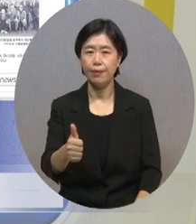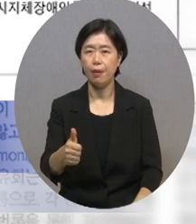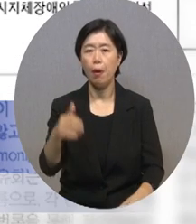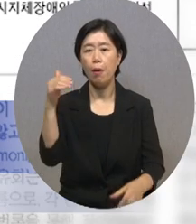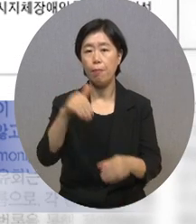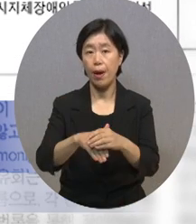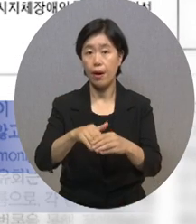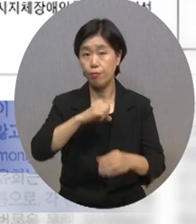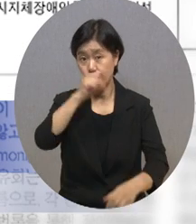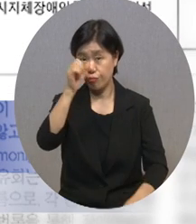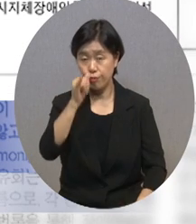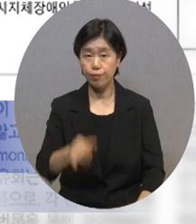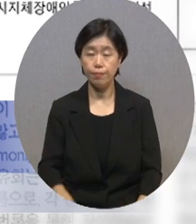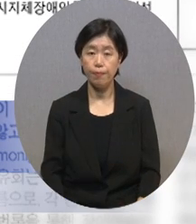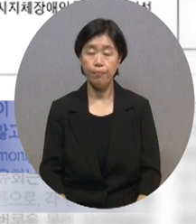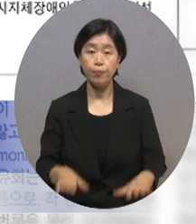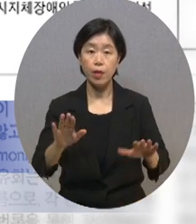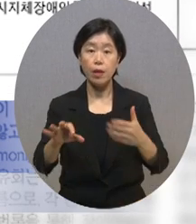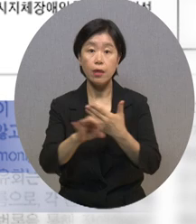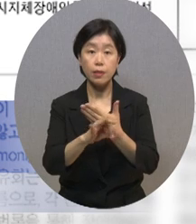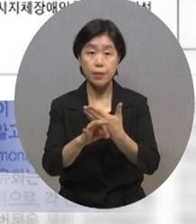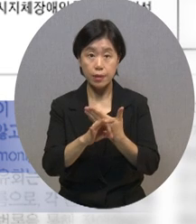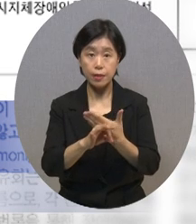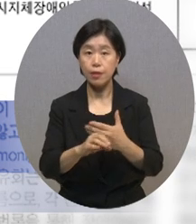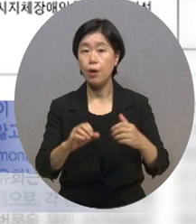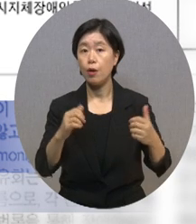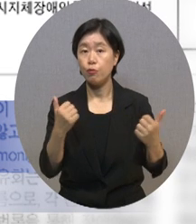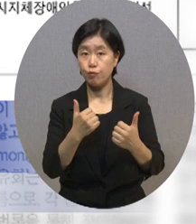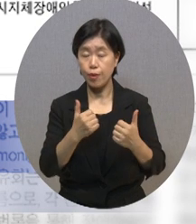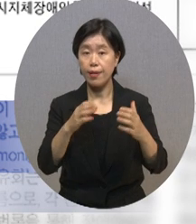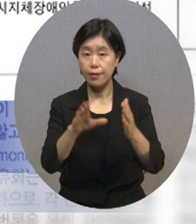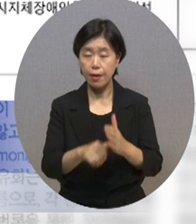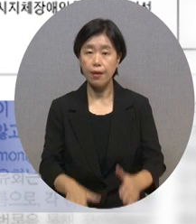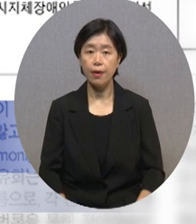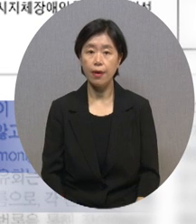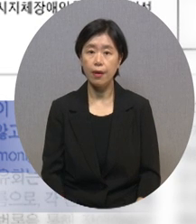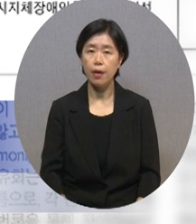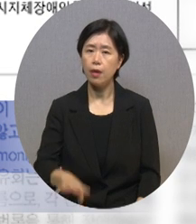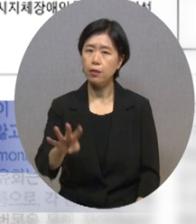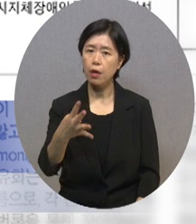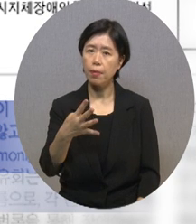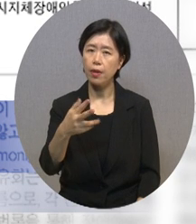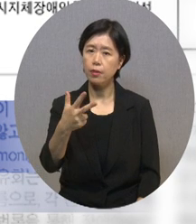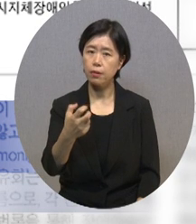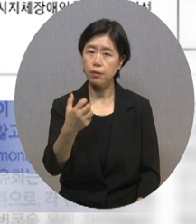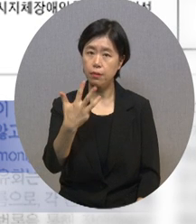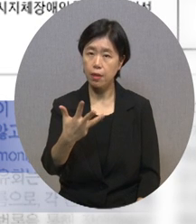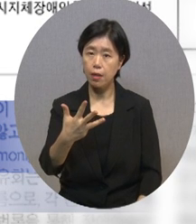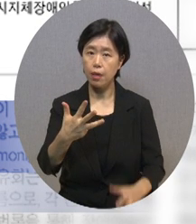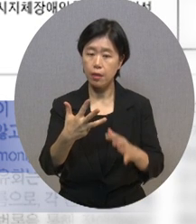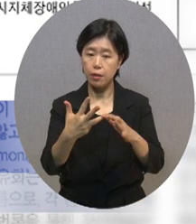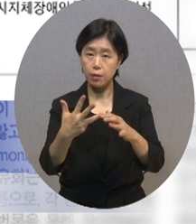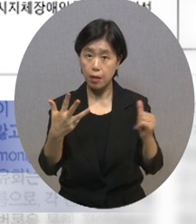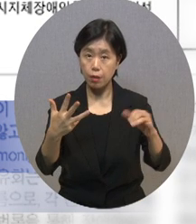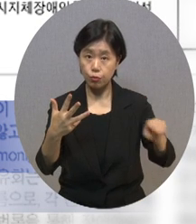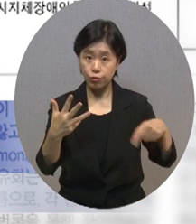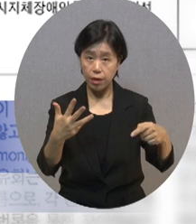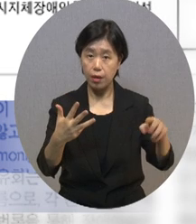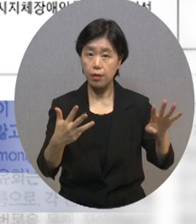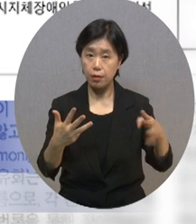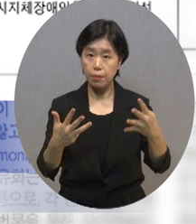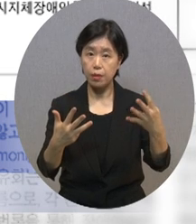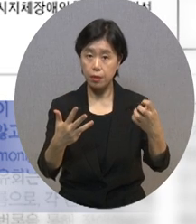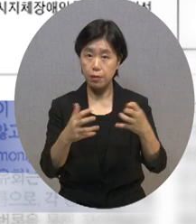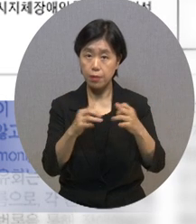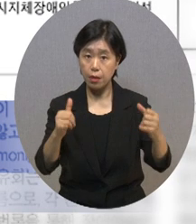당선됐습니다 이날 임시대의원 총 는 전체 대연 418명 중 40명이 참석해